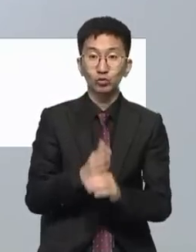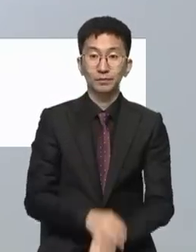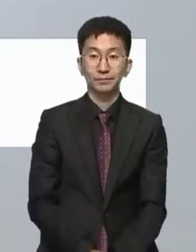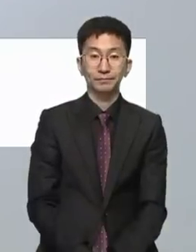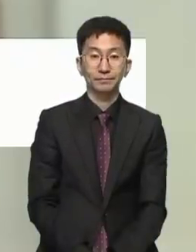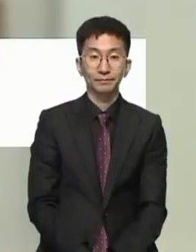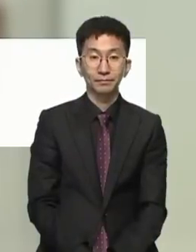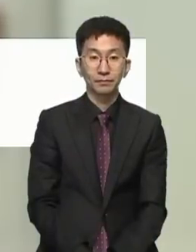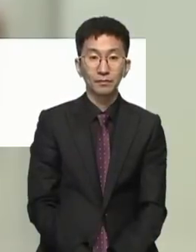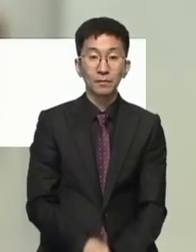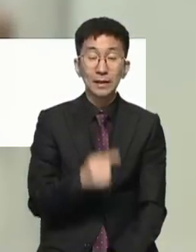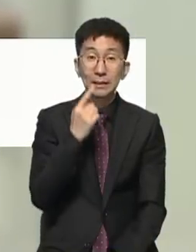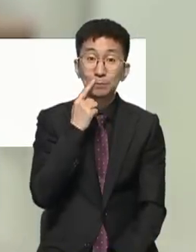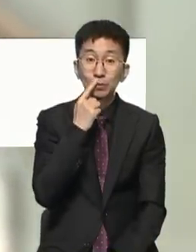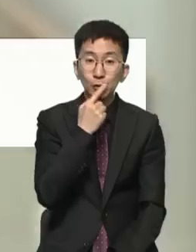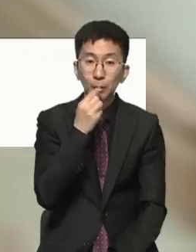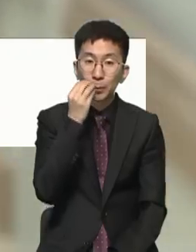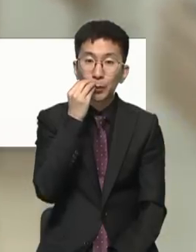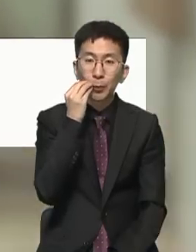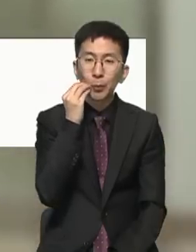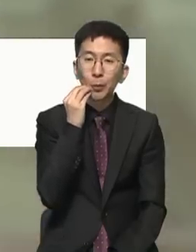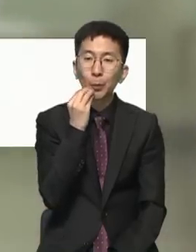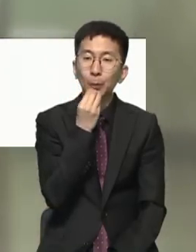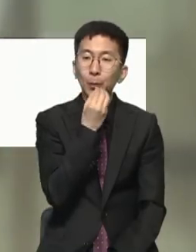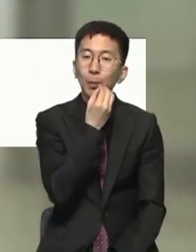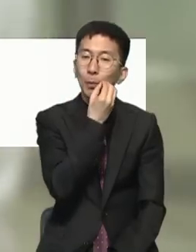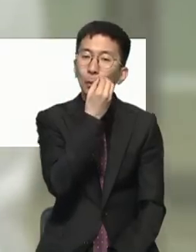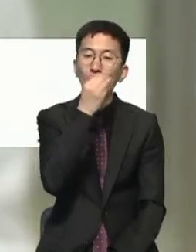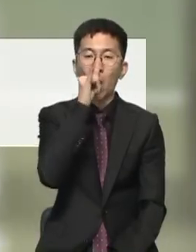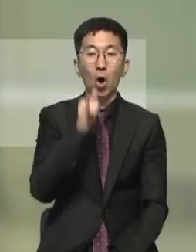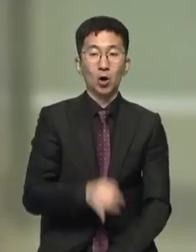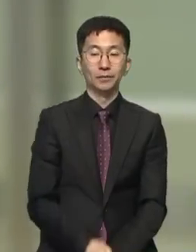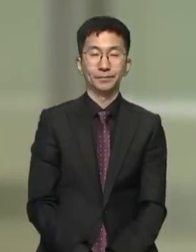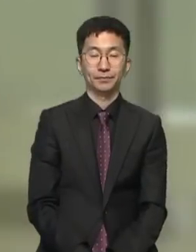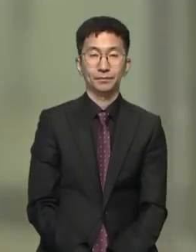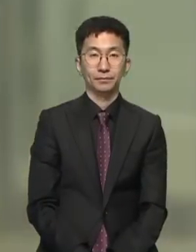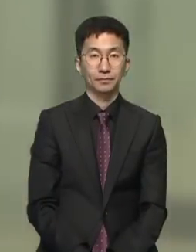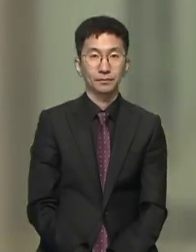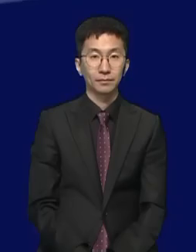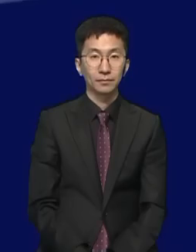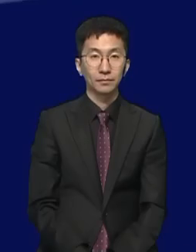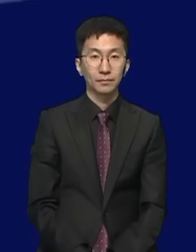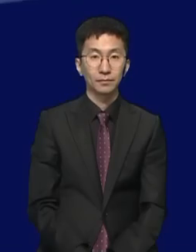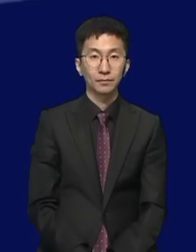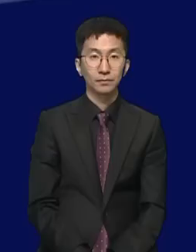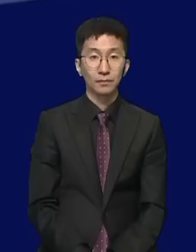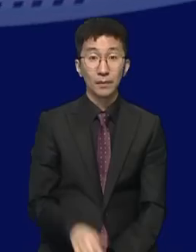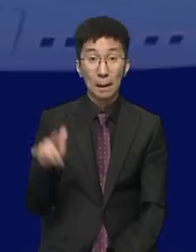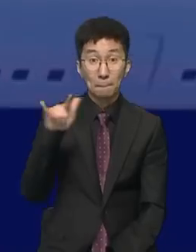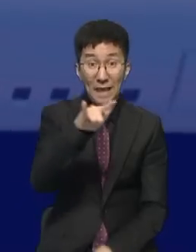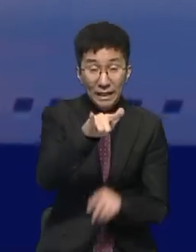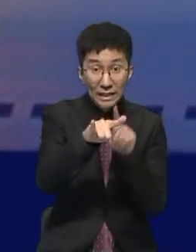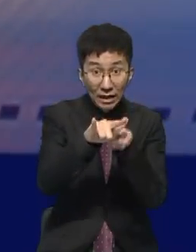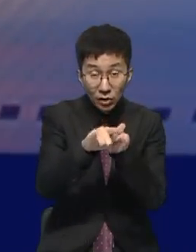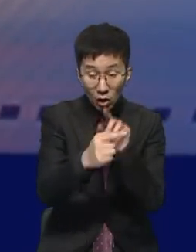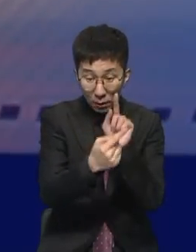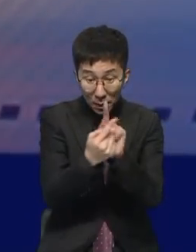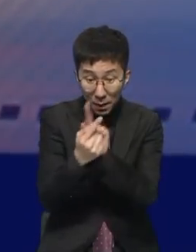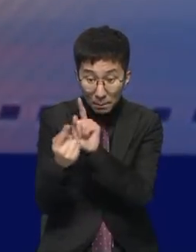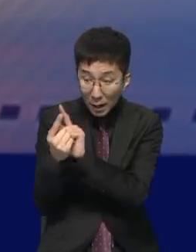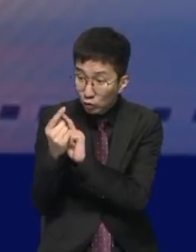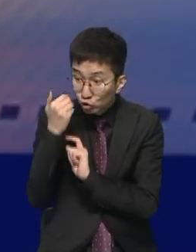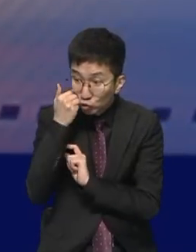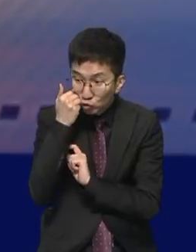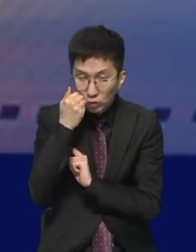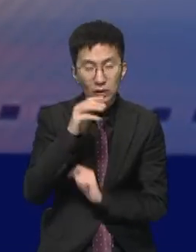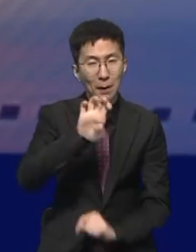입술 하고 이런 부분에 그 포징 같은 것들 있구요 확진 짜 같았던 비행기 4 접촉자 는 49명 으로